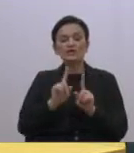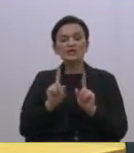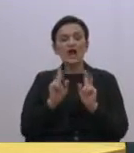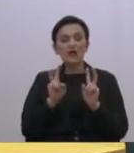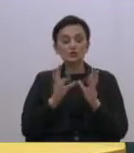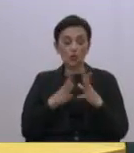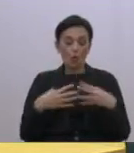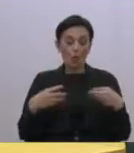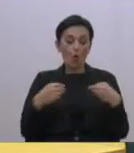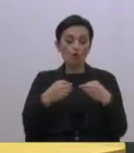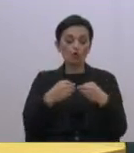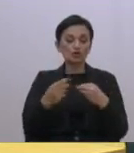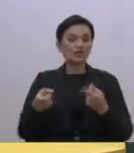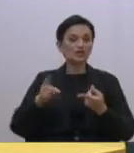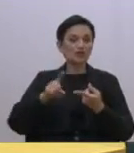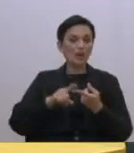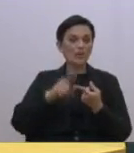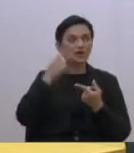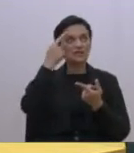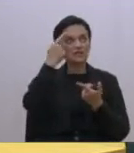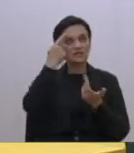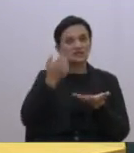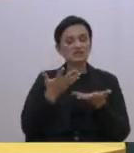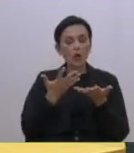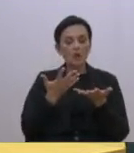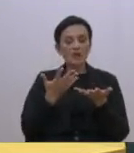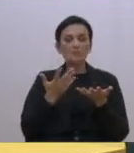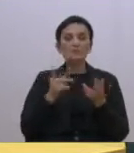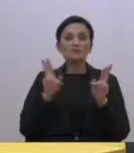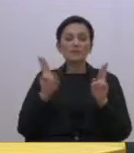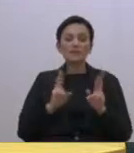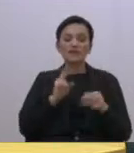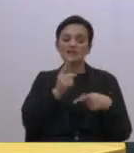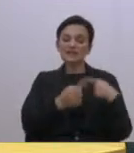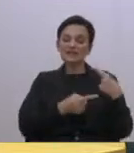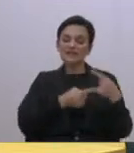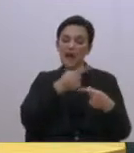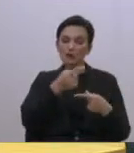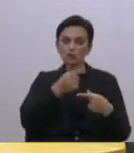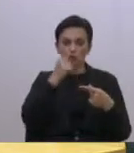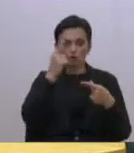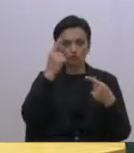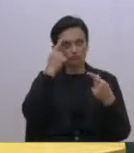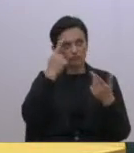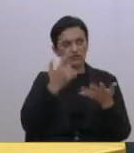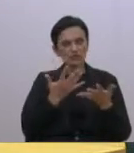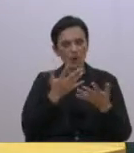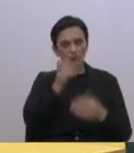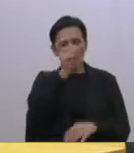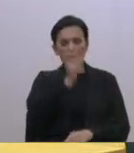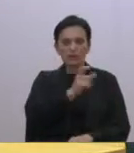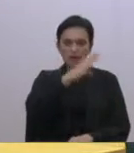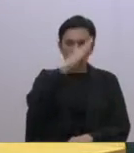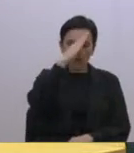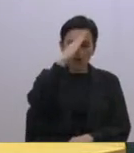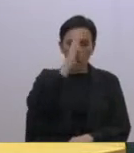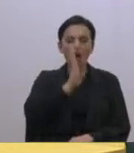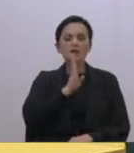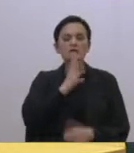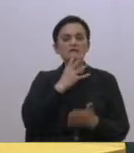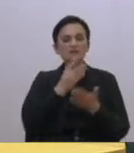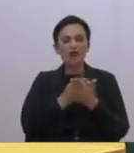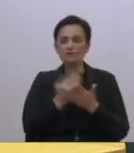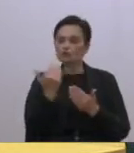შესახებ წარმოდგენა არა ის არის, რა ვთქვათ, ტრადიციული წარმოდგენა, ვთქვათ, რომელშიც ადამიანებს მამაკაც და ქალს აქვს თავისი